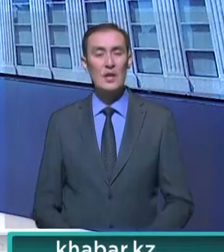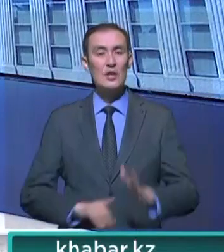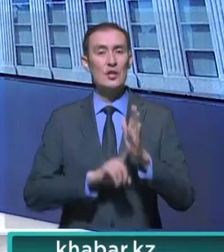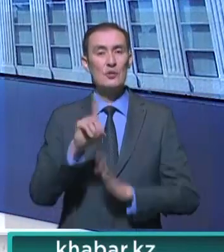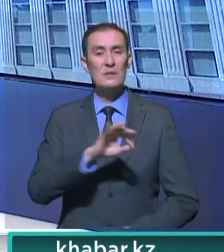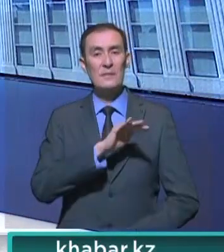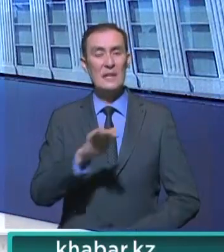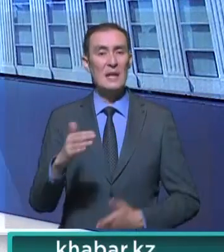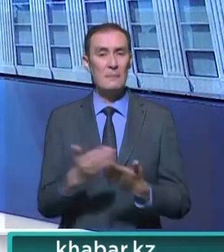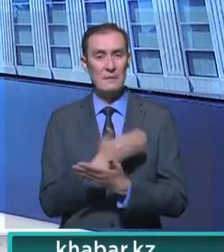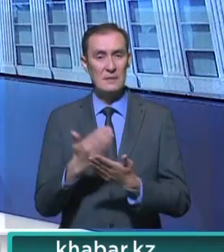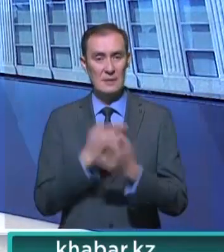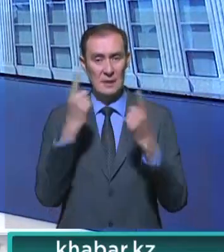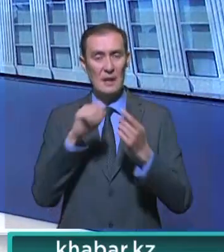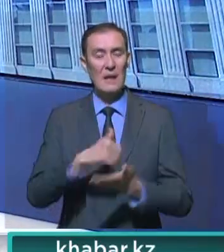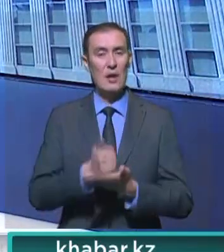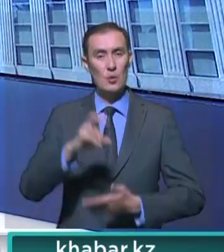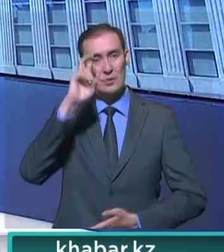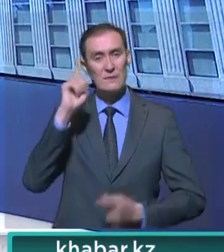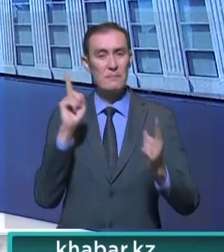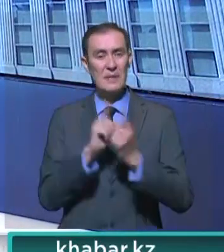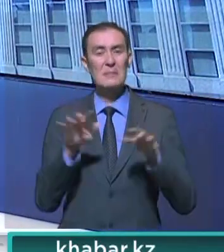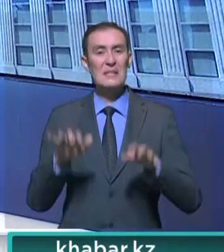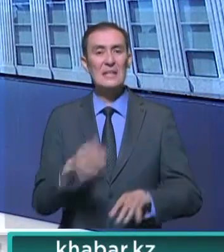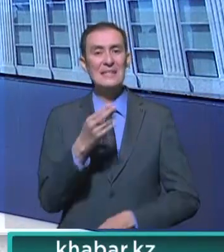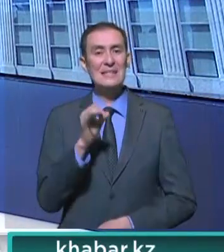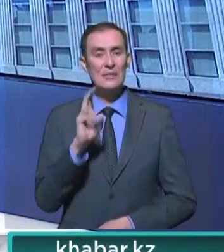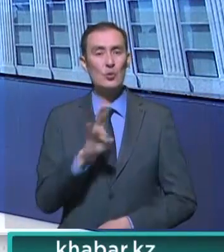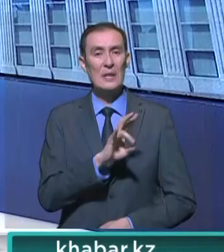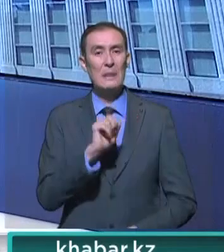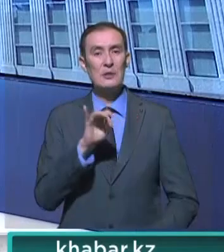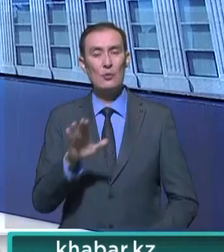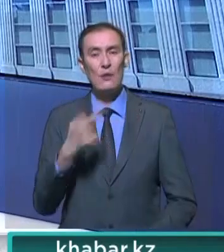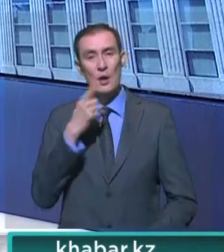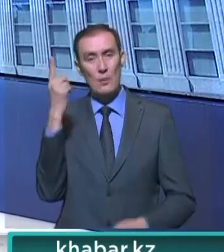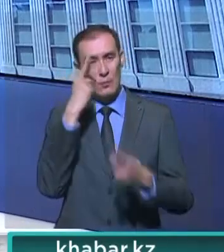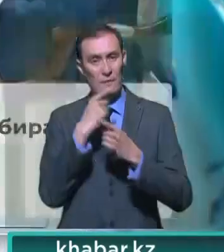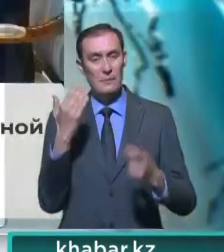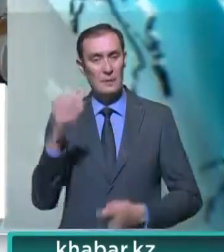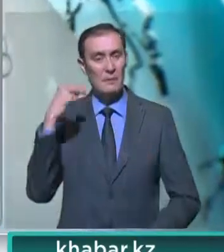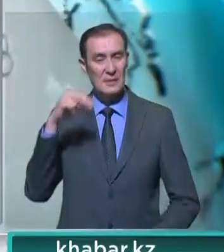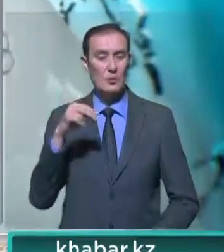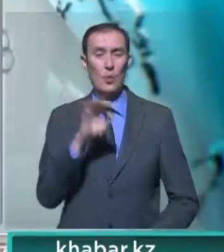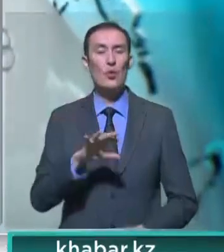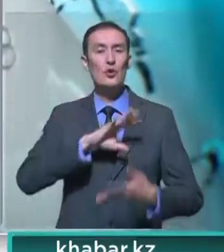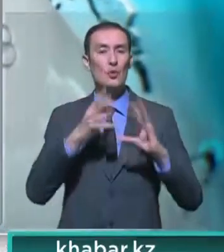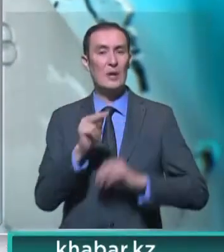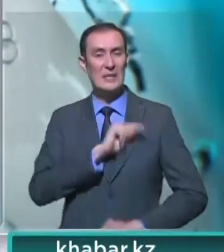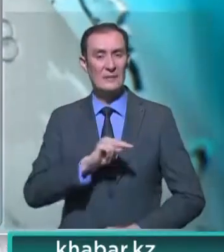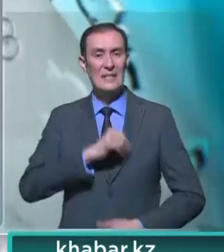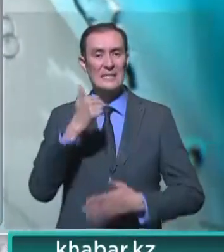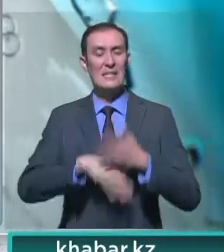и начнем с официальной повестки глава государства принял председателя ЦИК Нурлан абдиров проинформировал президента об итогах деятельности